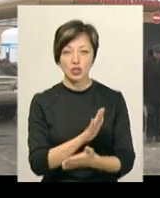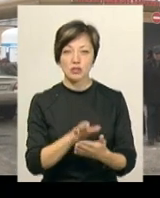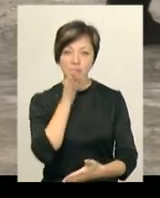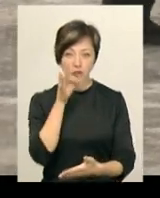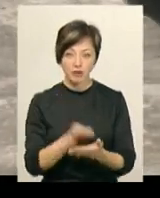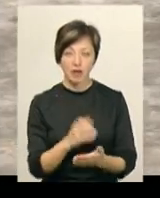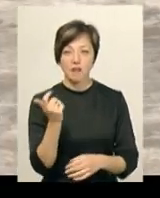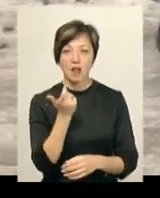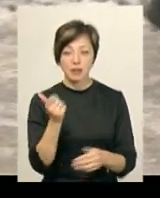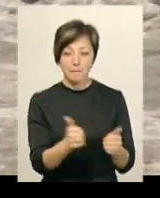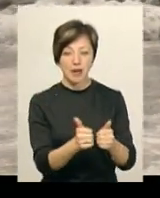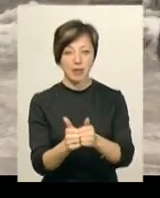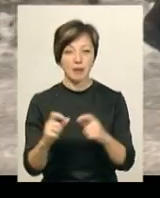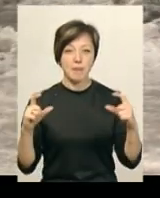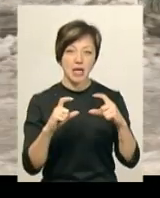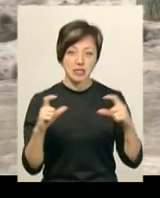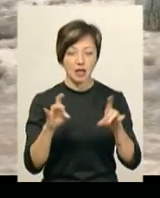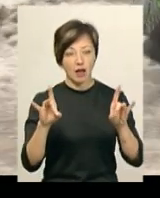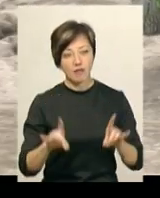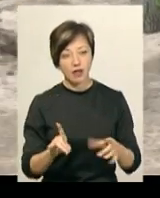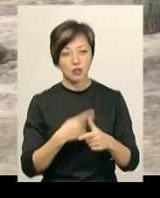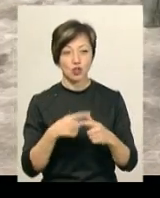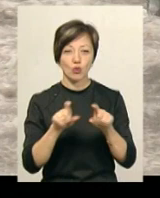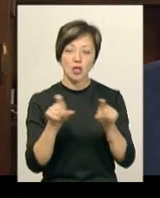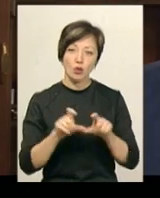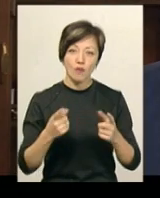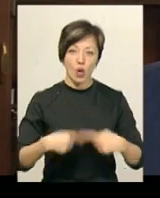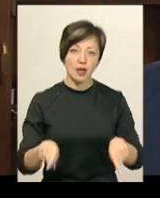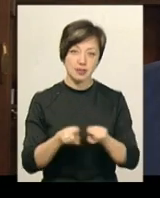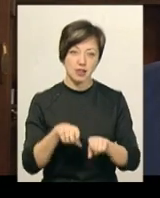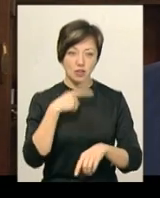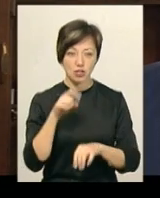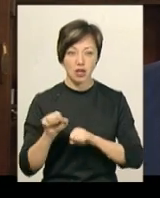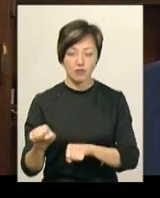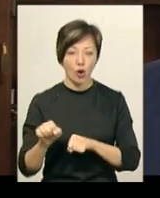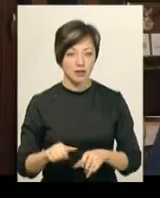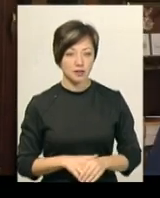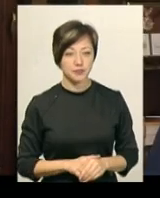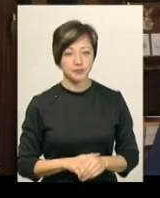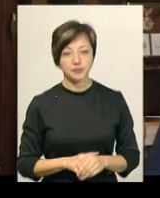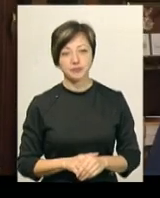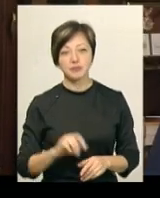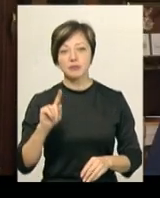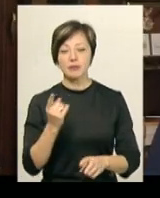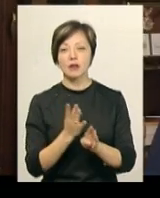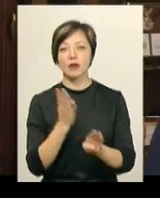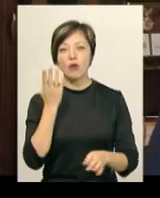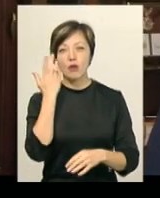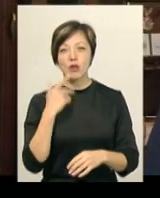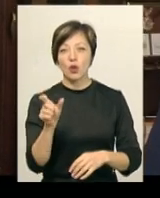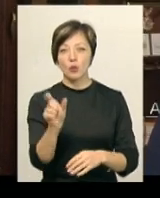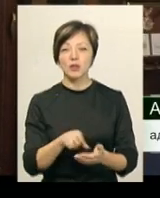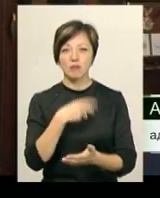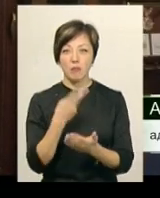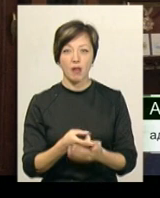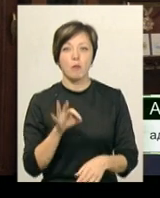відповідають власники прилеглих магазинів та кафе, чи то установ та організацій, каже адвокат Андрій Місяць. Насамперед, коли людина впала,